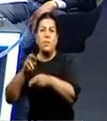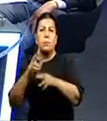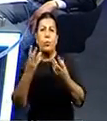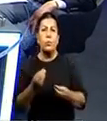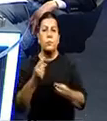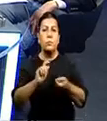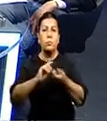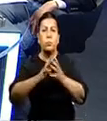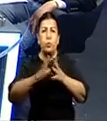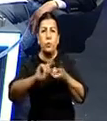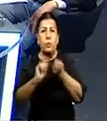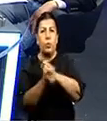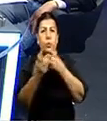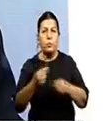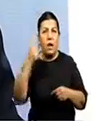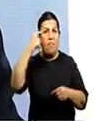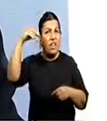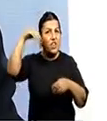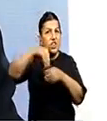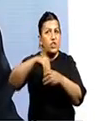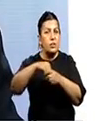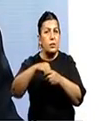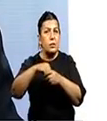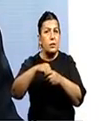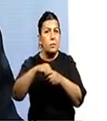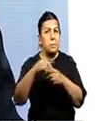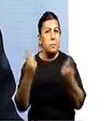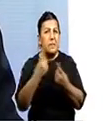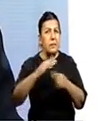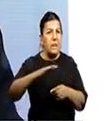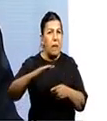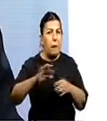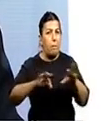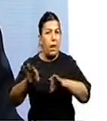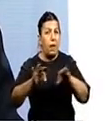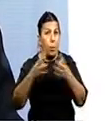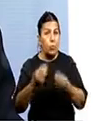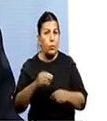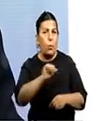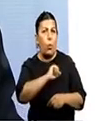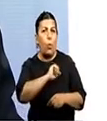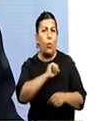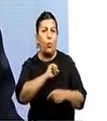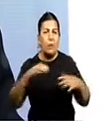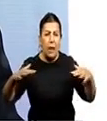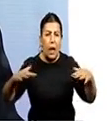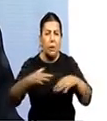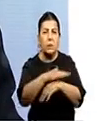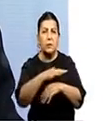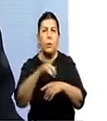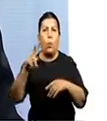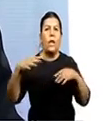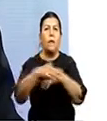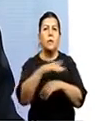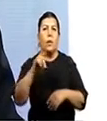gerçekleşti ki bundan sonra kafasında herhangi bir vesayet veya darbe planlayanların korkulu gecesidir o gece. O